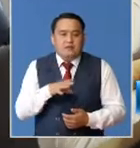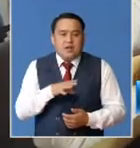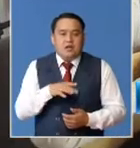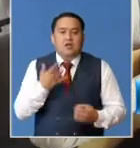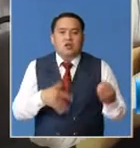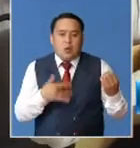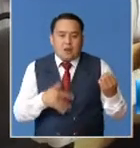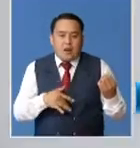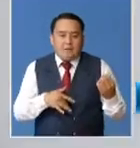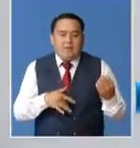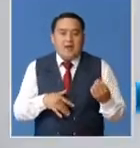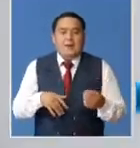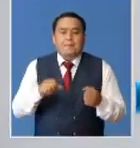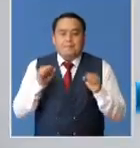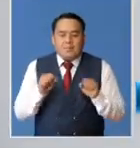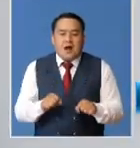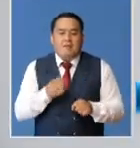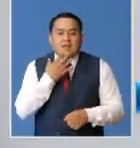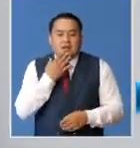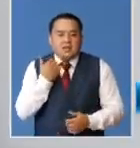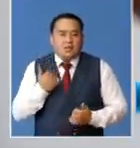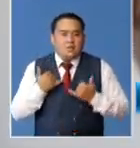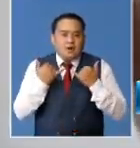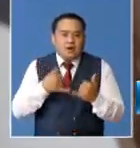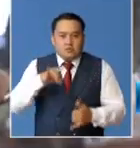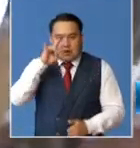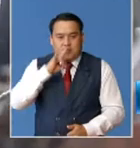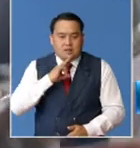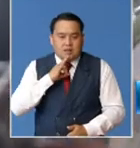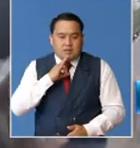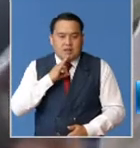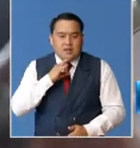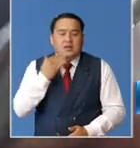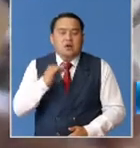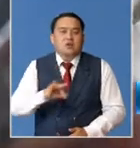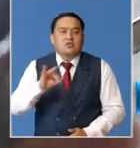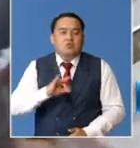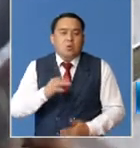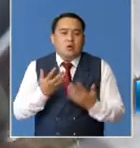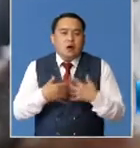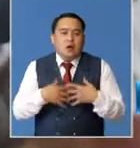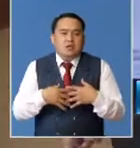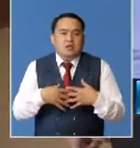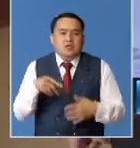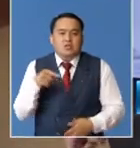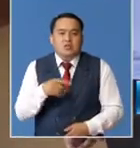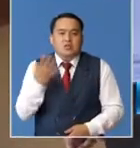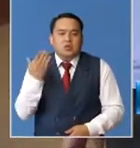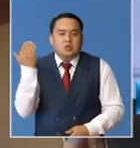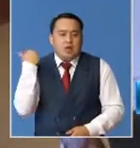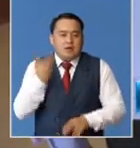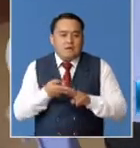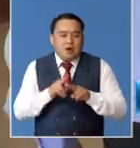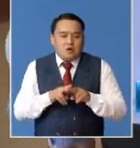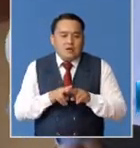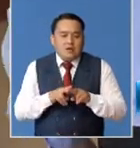– дамбра. Она по праву считается национальным достоянием Республики Казахстан. Ее история насчитывает почти 1500 лет. Дамбра